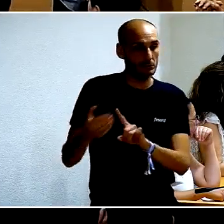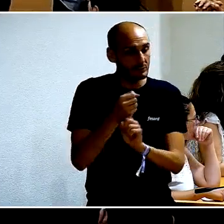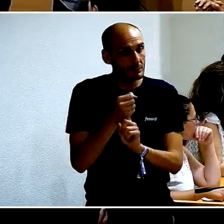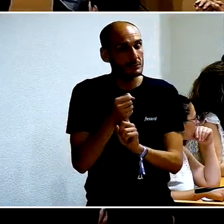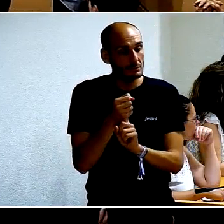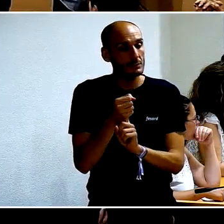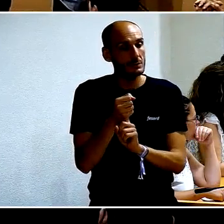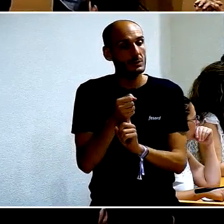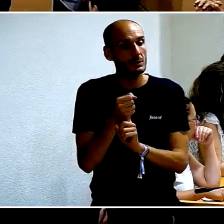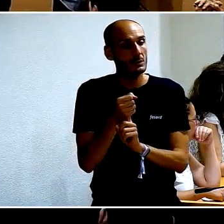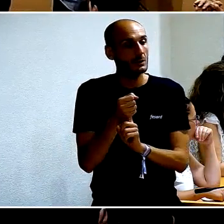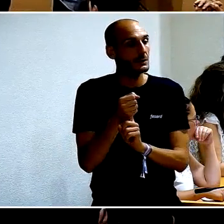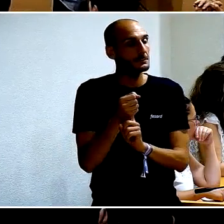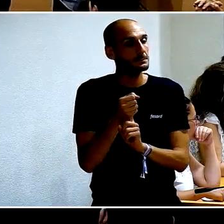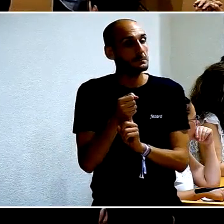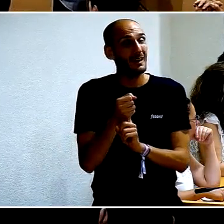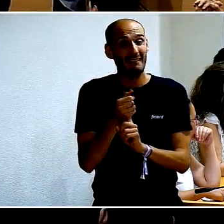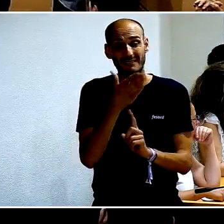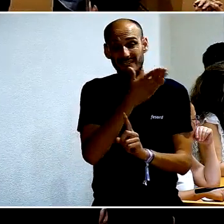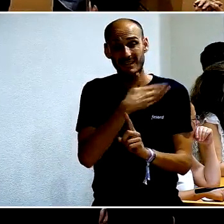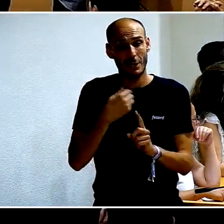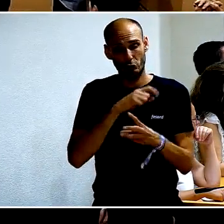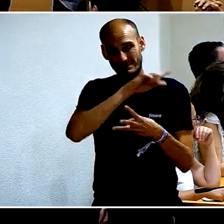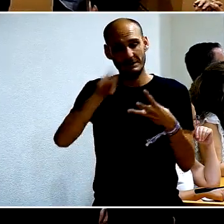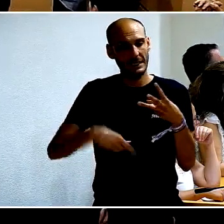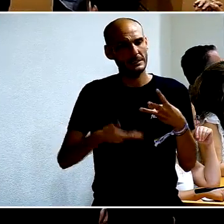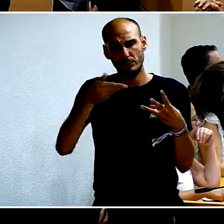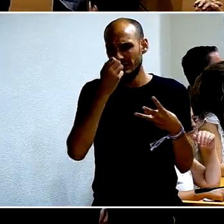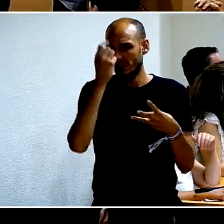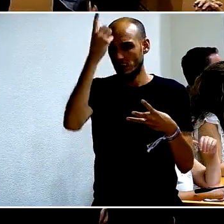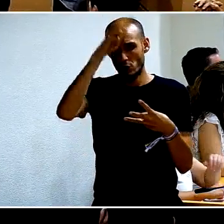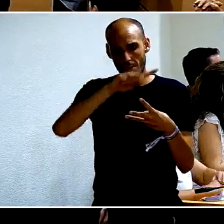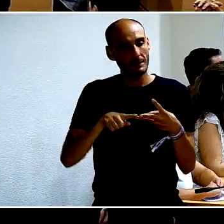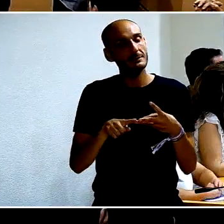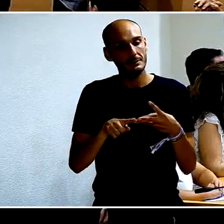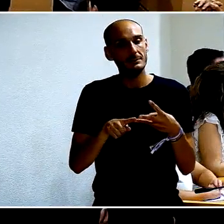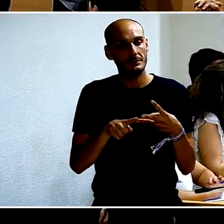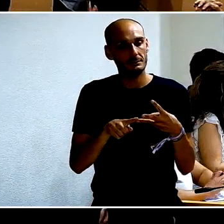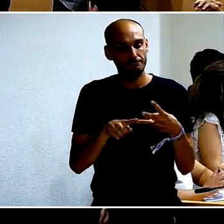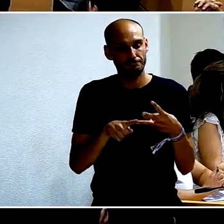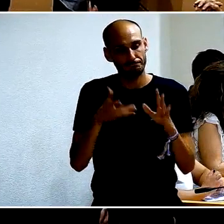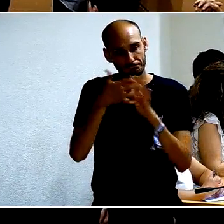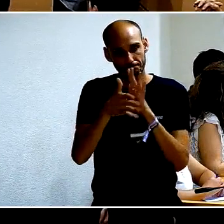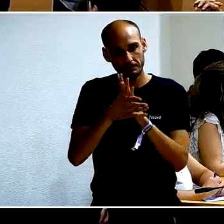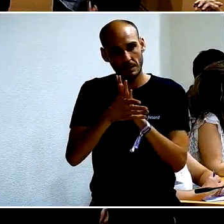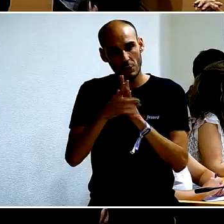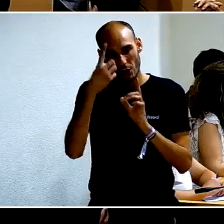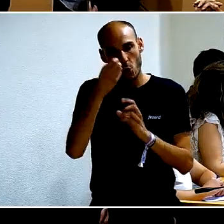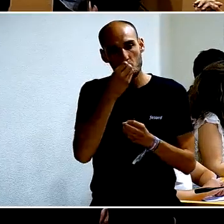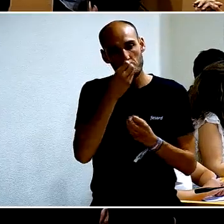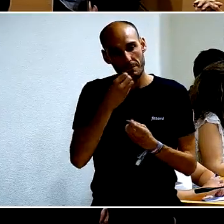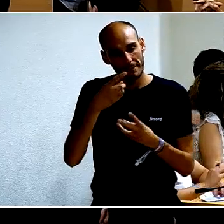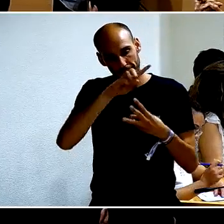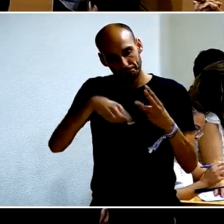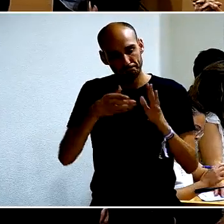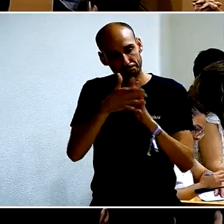vull ressaltar tres. Els tres primers, que per a mi són importants i crec que s'han